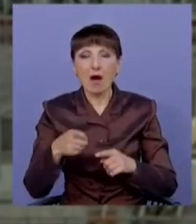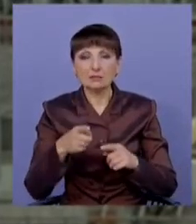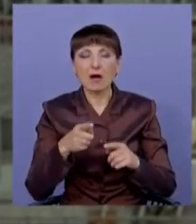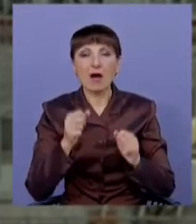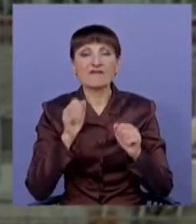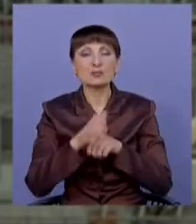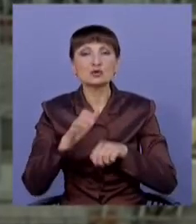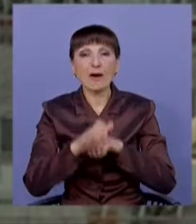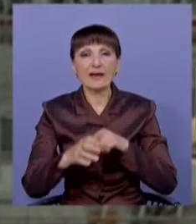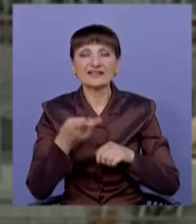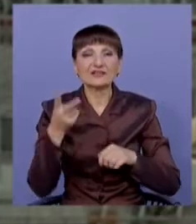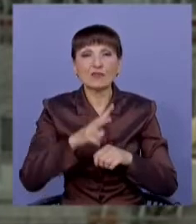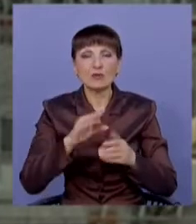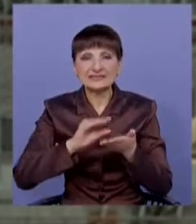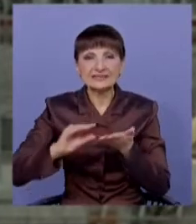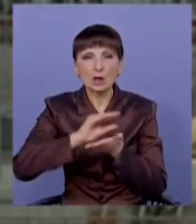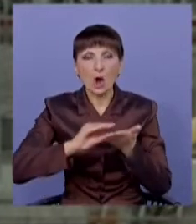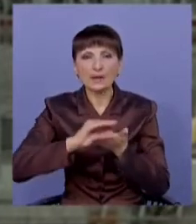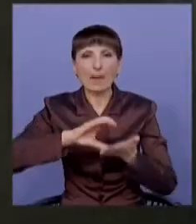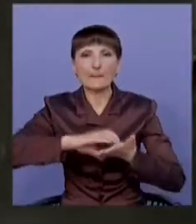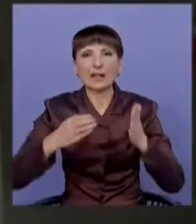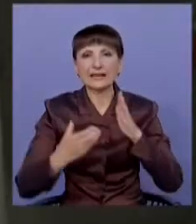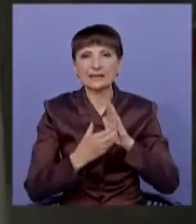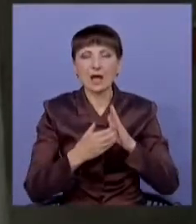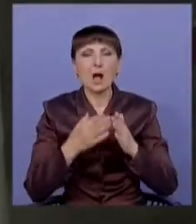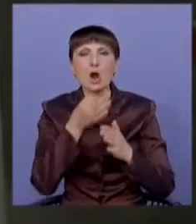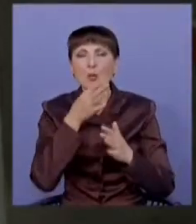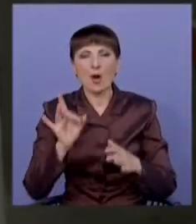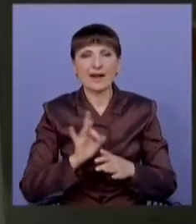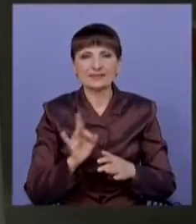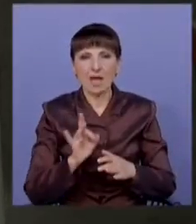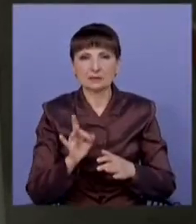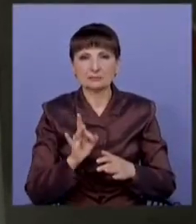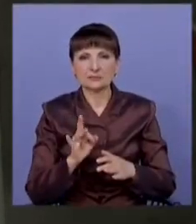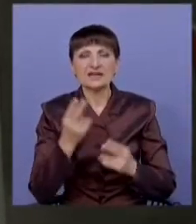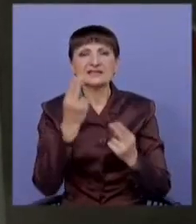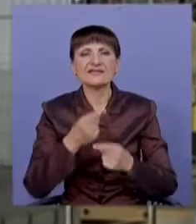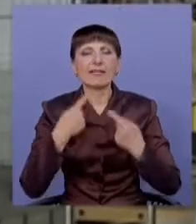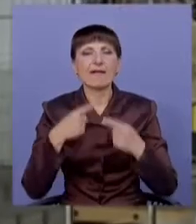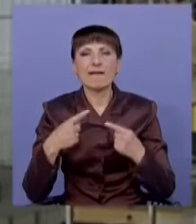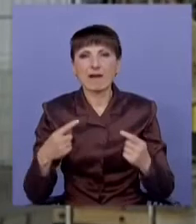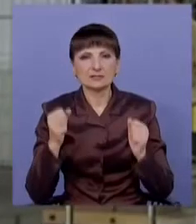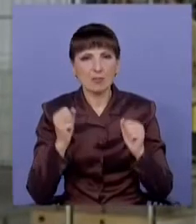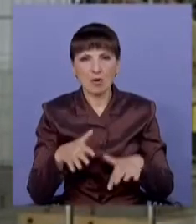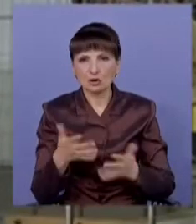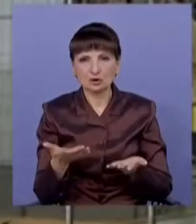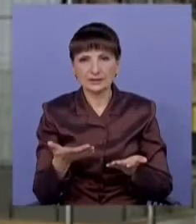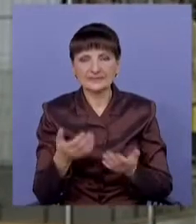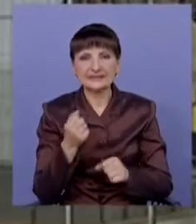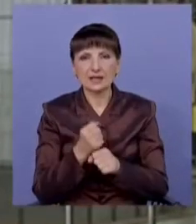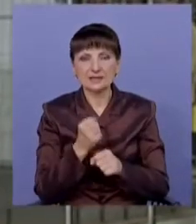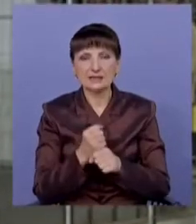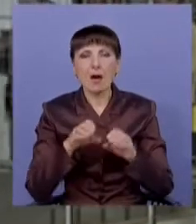которая выпускает двухслойную плитку любого размера, может колор-микс выпускать, то есть многоцветную плитку, может